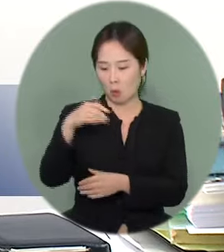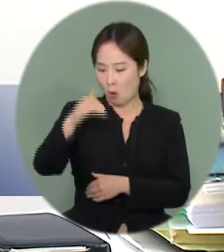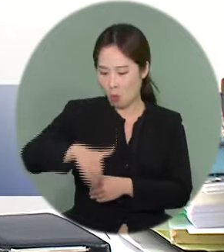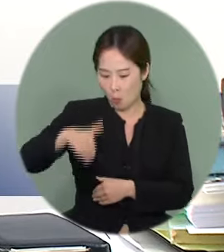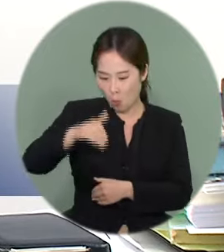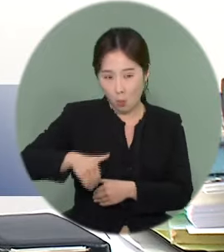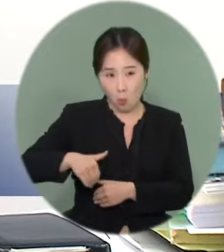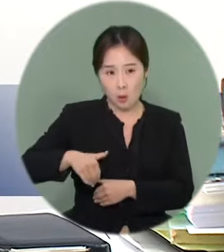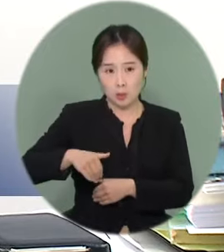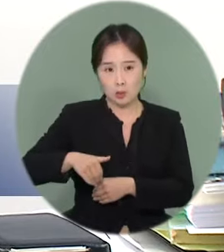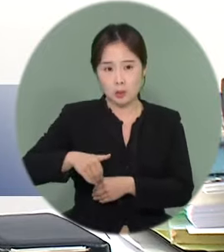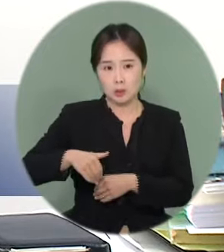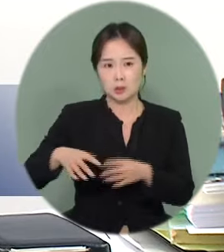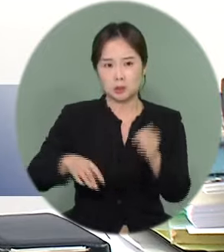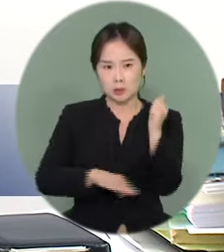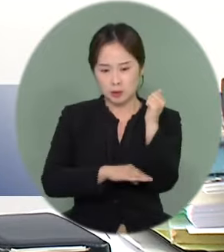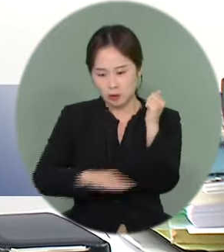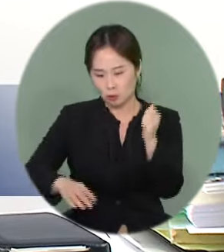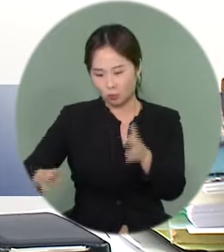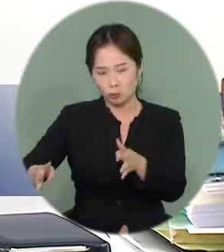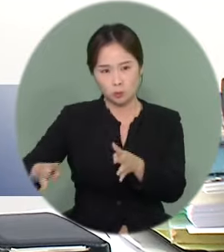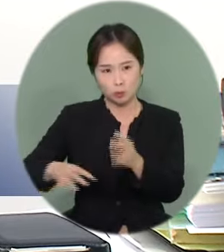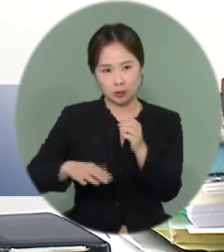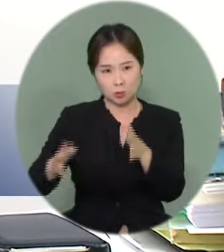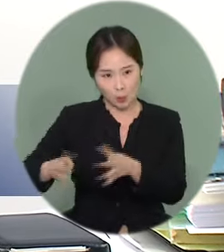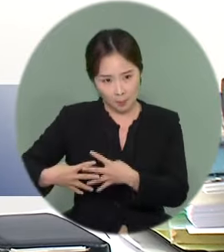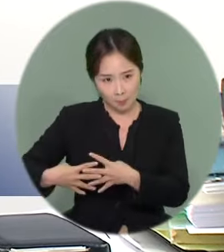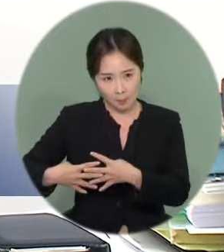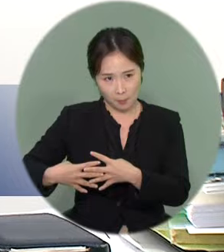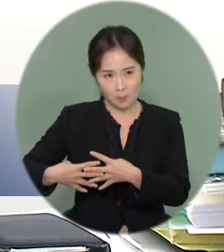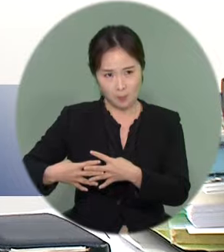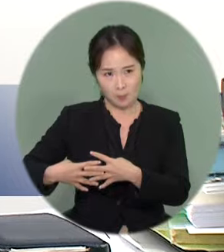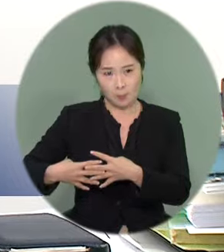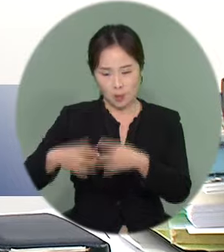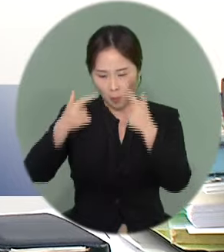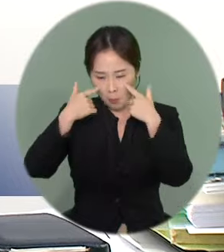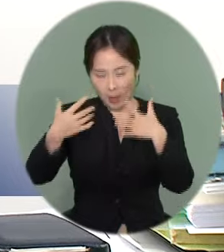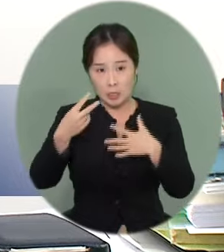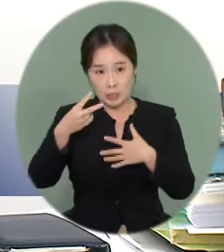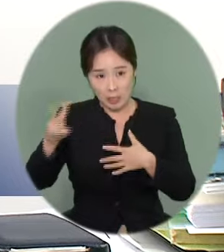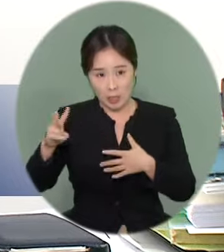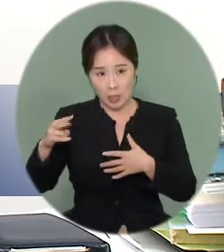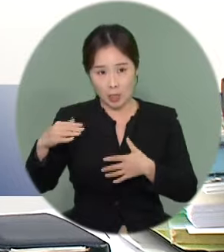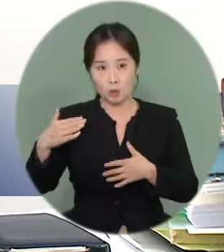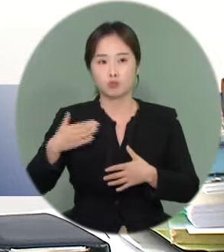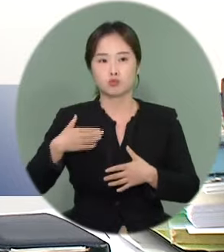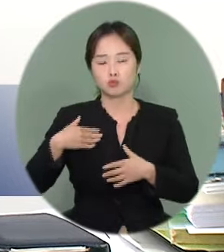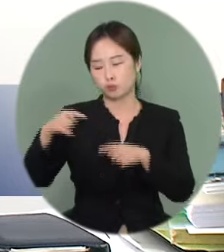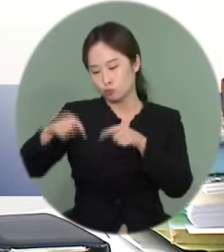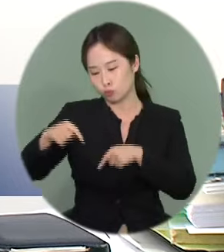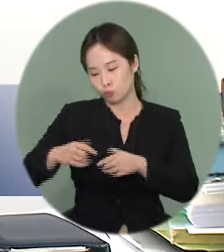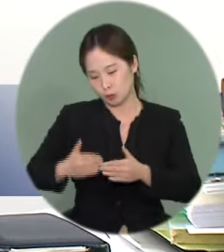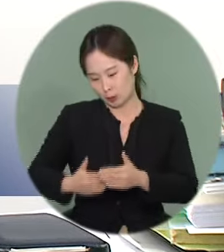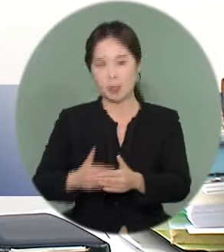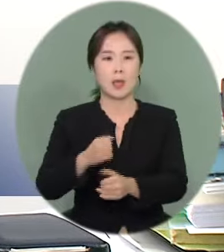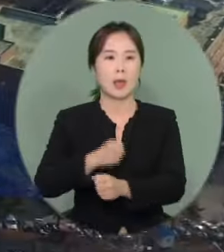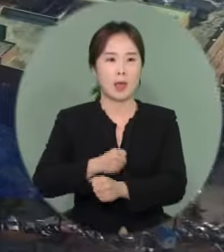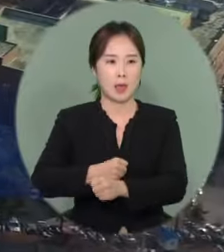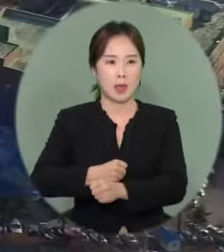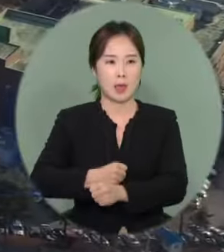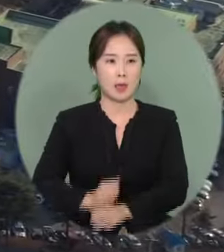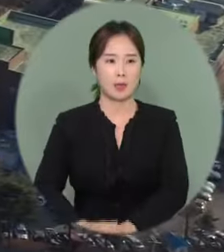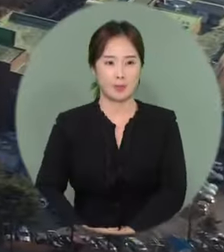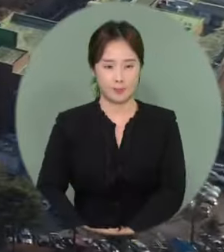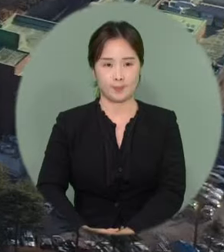착공이라든지 이런 조건들이 충족이 돼야지 저희들이 그 후속으로 이제 거기에 대한 협의를 할수 있는 단계라고 보고